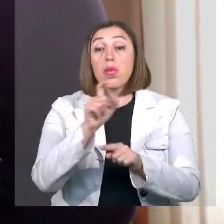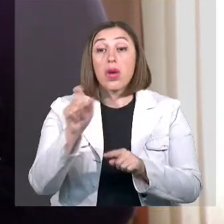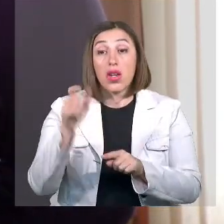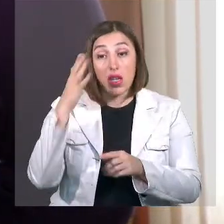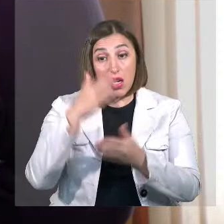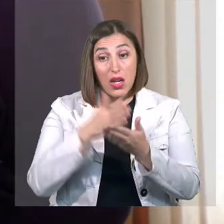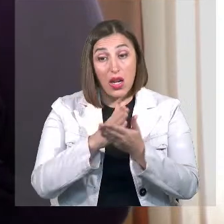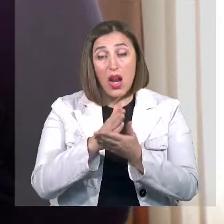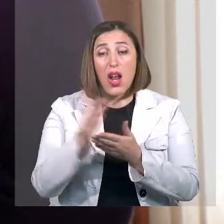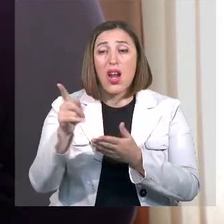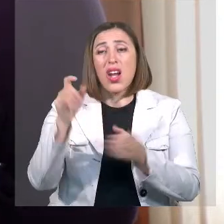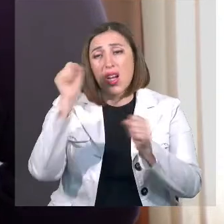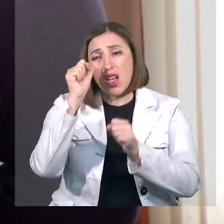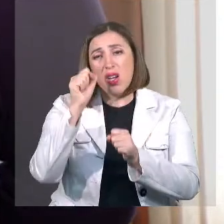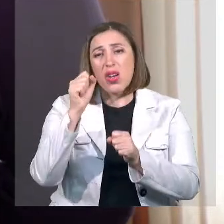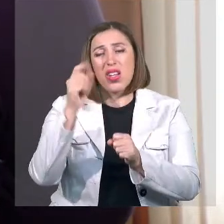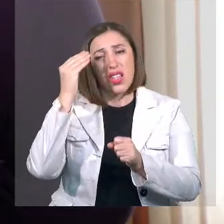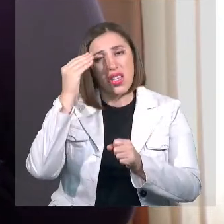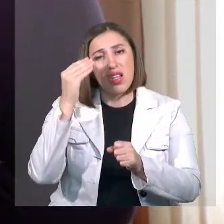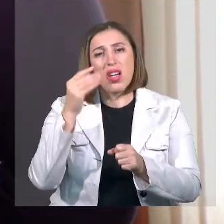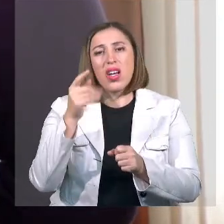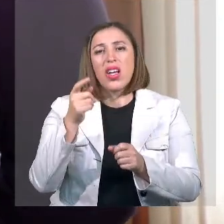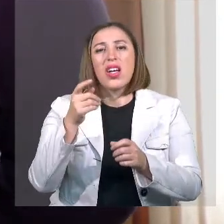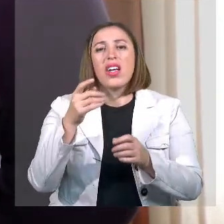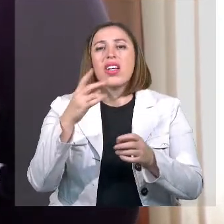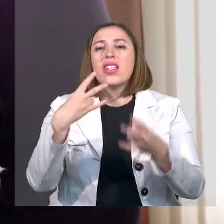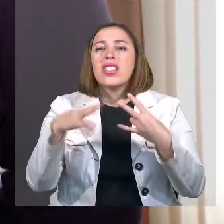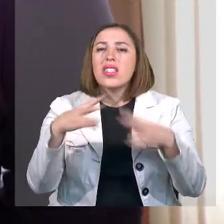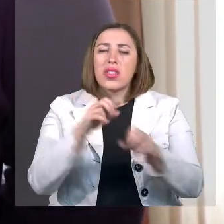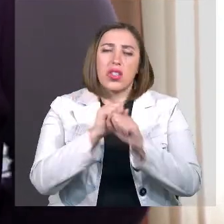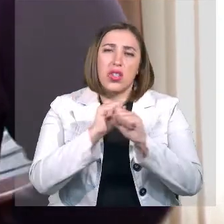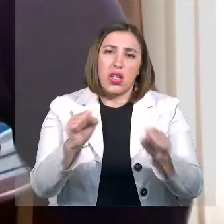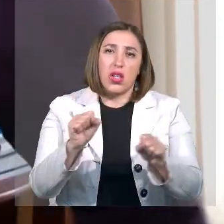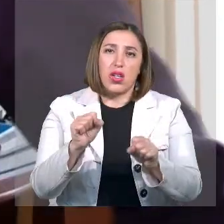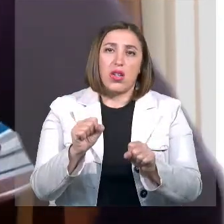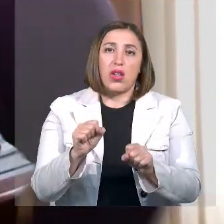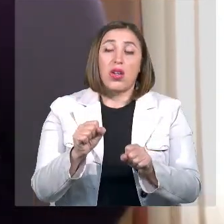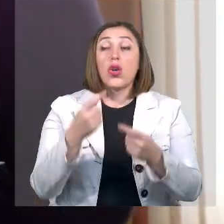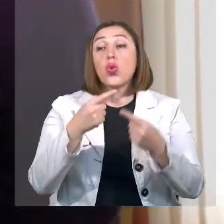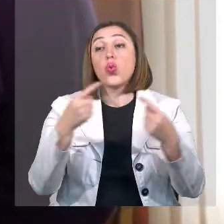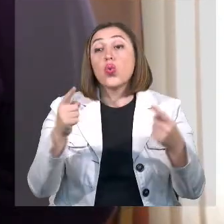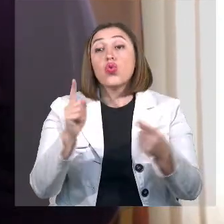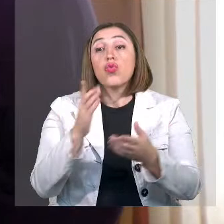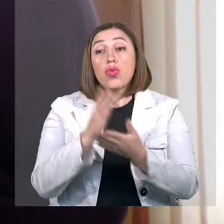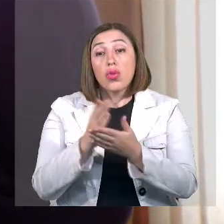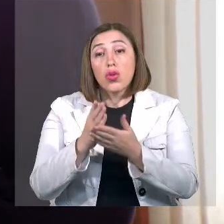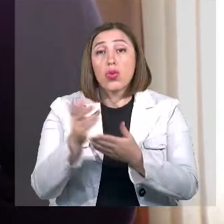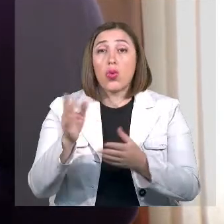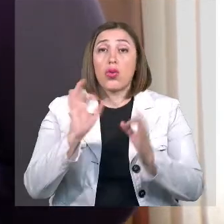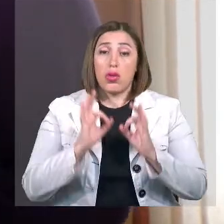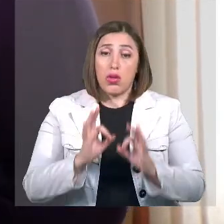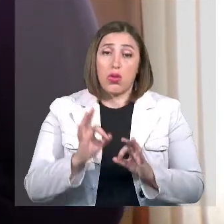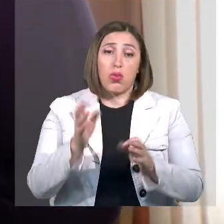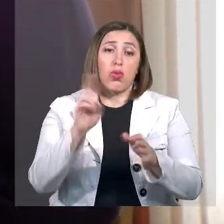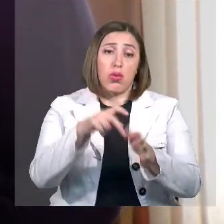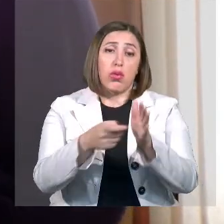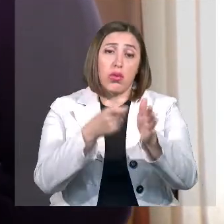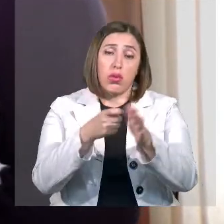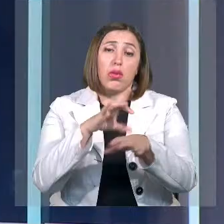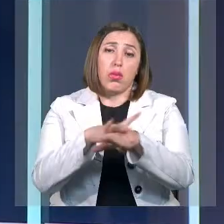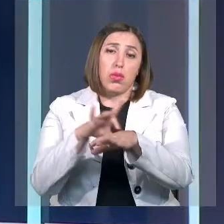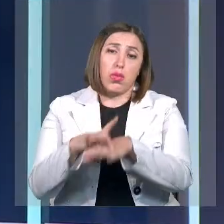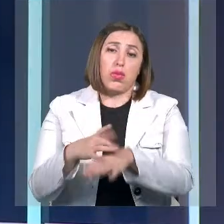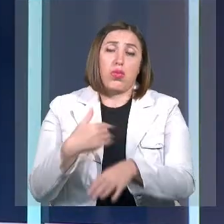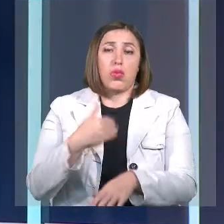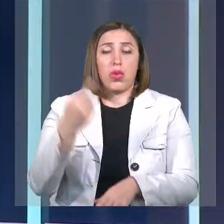դա է, իզուր մի արեք, որտեղ իզուր տեղը նոր կրքեր են բորբոքվելու, եթե դա է նպատակը, եթե այլ բան կա, թող արդեն դատախազությունը պարզի հասկանանք ինչ մասն է